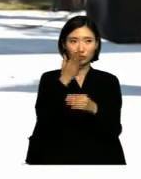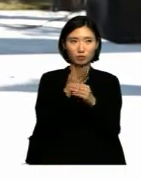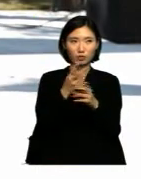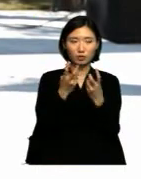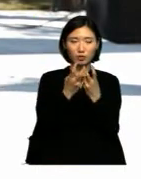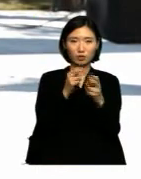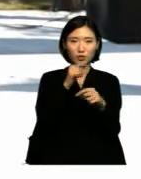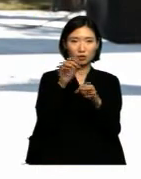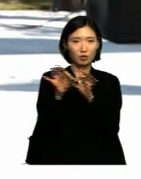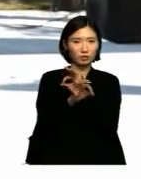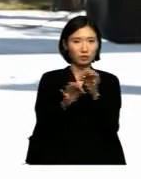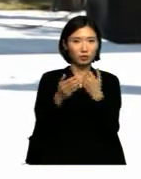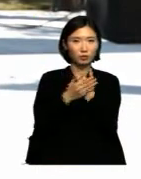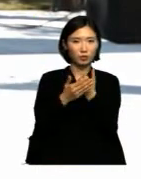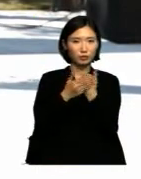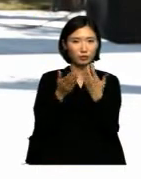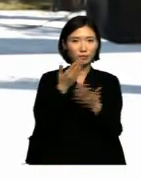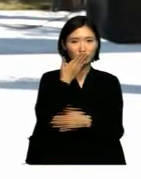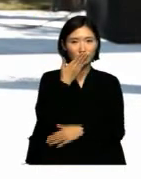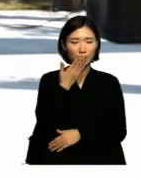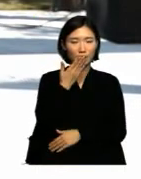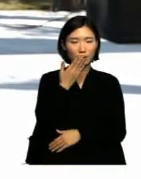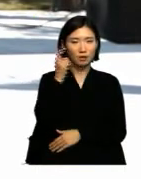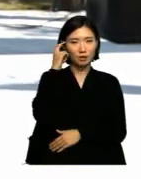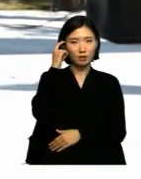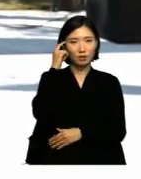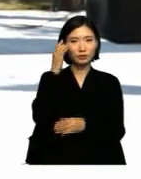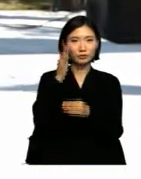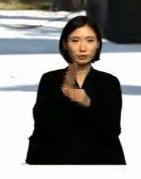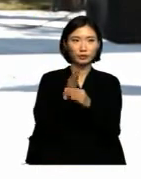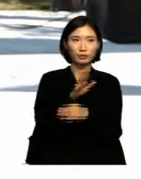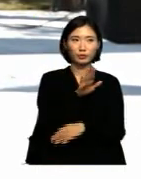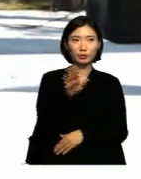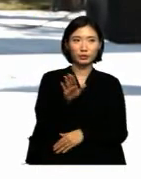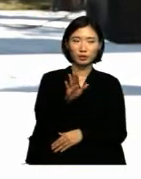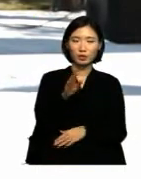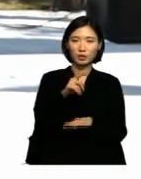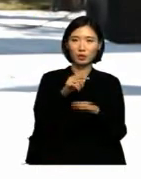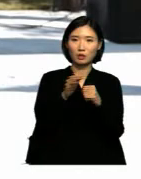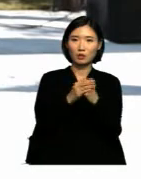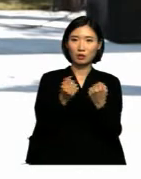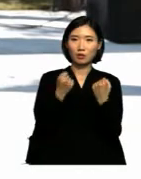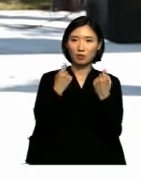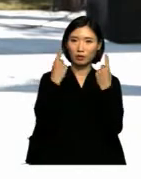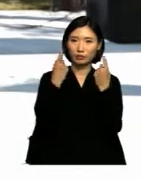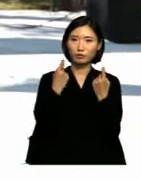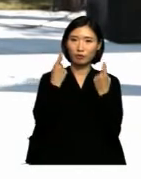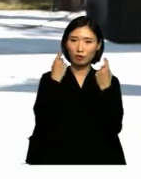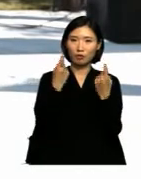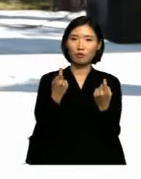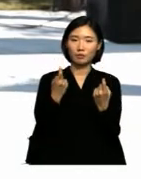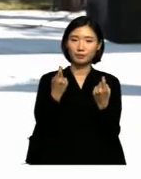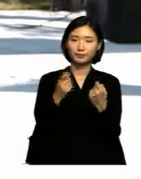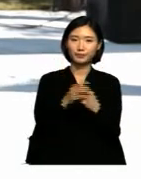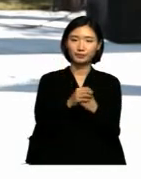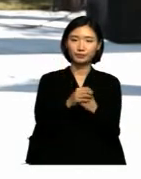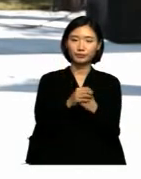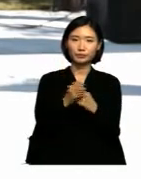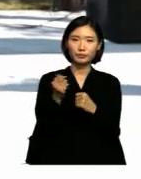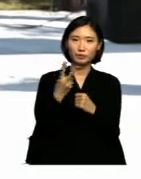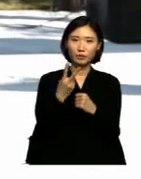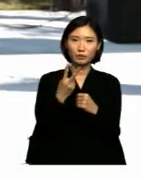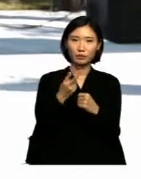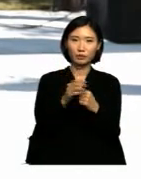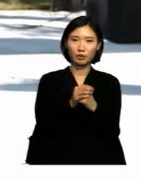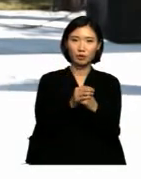경제적 도움을 시킬까 하는 생각 속에서 우리 헬스 투어, 건강 투어, 그리고